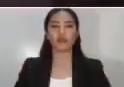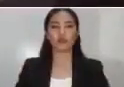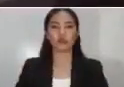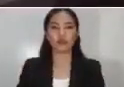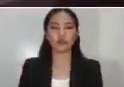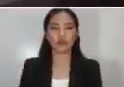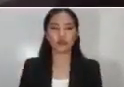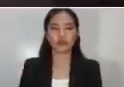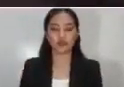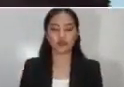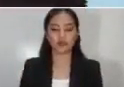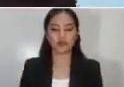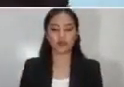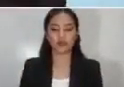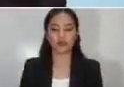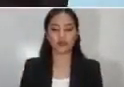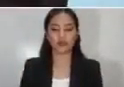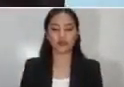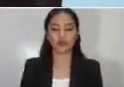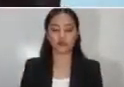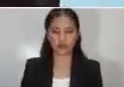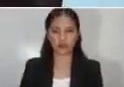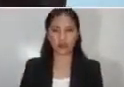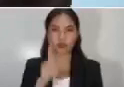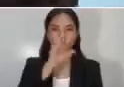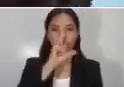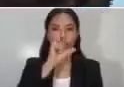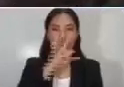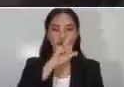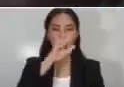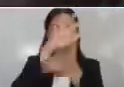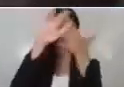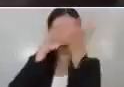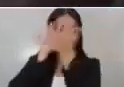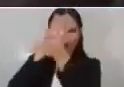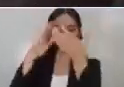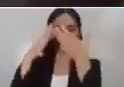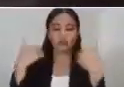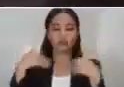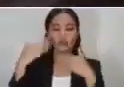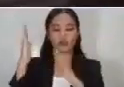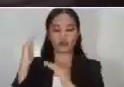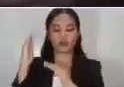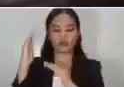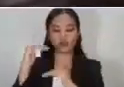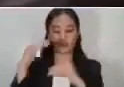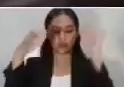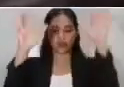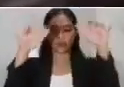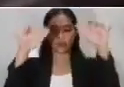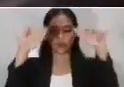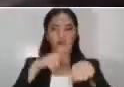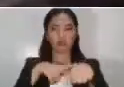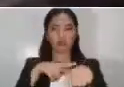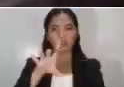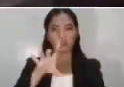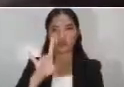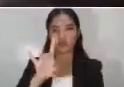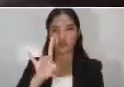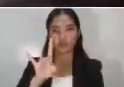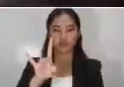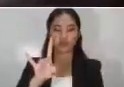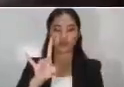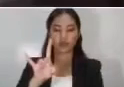Visayas, good weather sa umaga hanggang tanghali ang inaasahan hanggang weekend. Pagdating naman ng hapon o gabi, may mga inaasahan na tayong mahinang pag-ulan